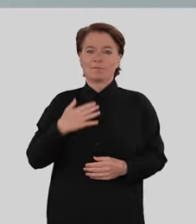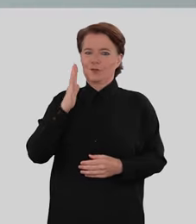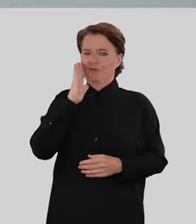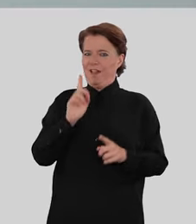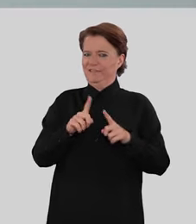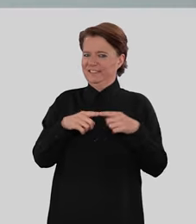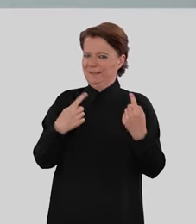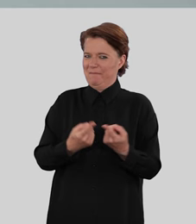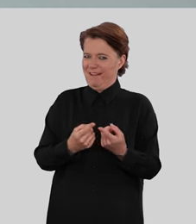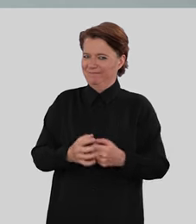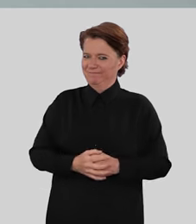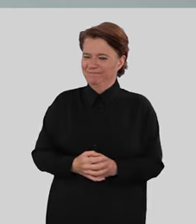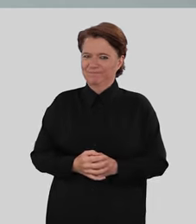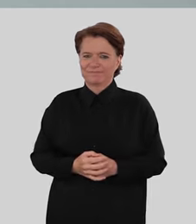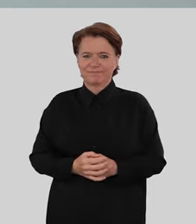Schlafzimmer.